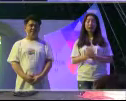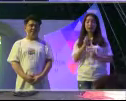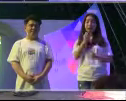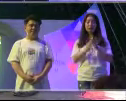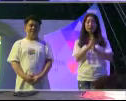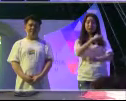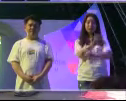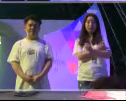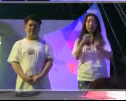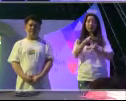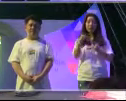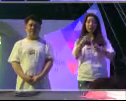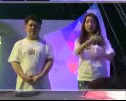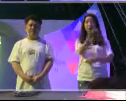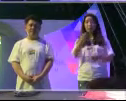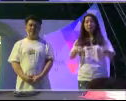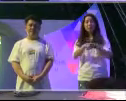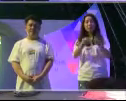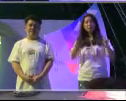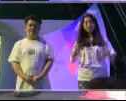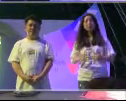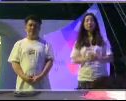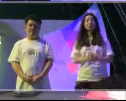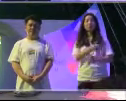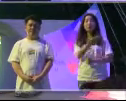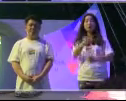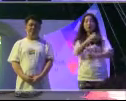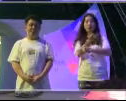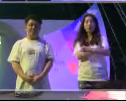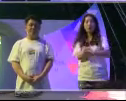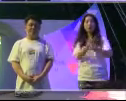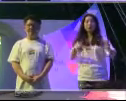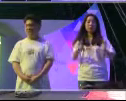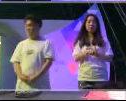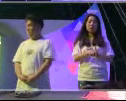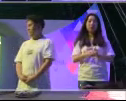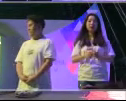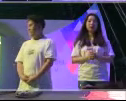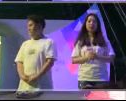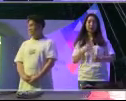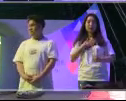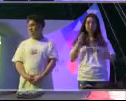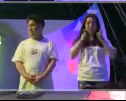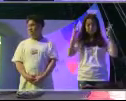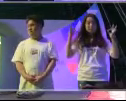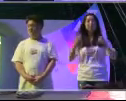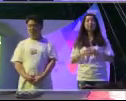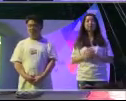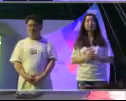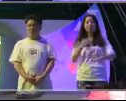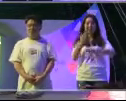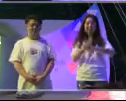가 함께 하겠습니다 여러분들의 걸리 를 위해서 자기들의 임기동안 최선을 다 하겠읍니다